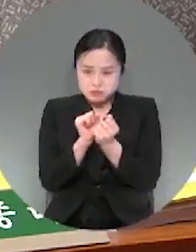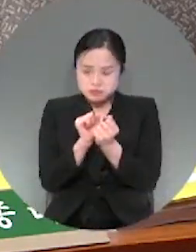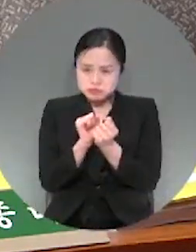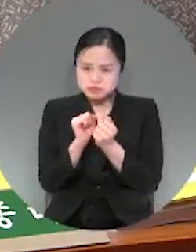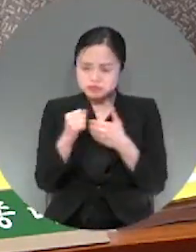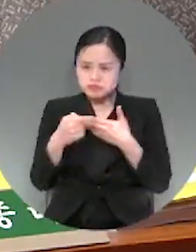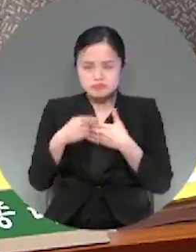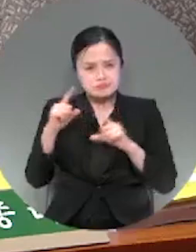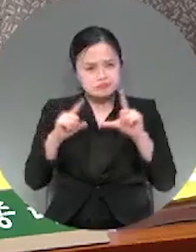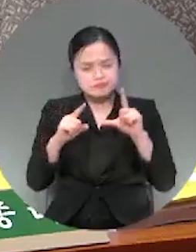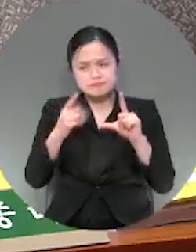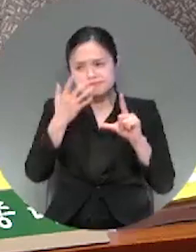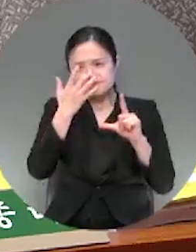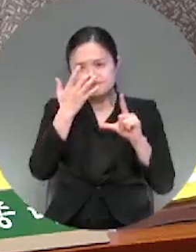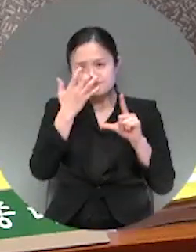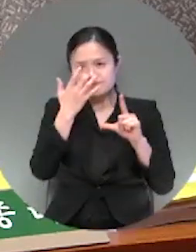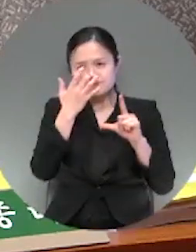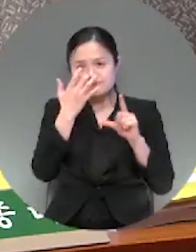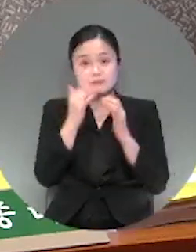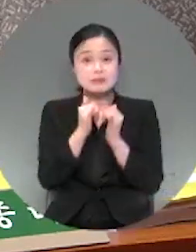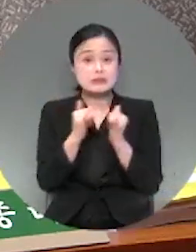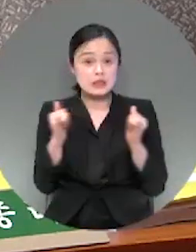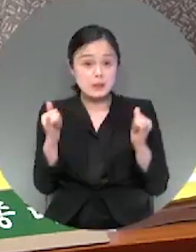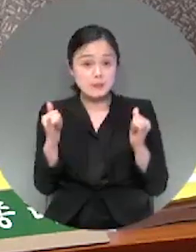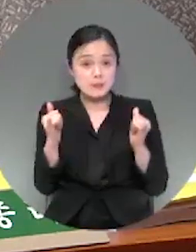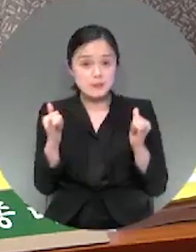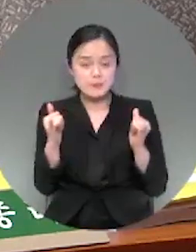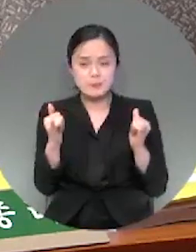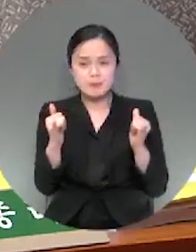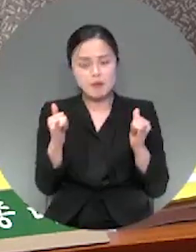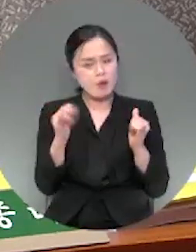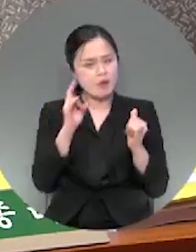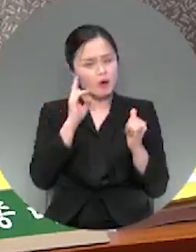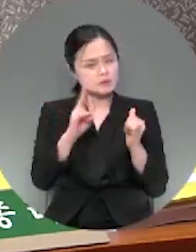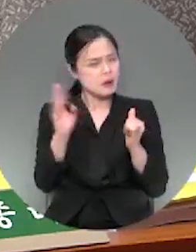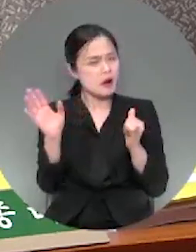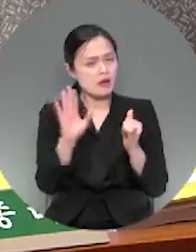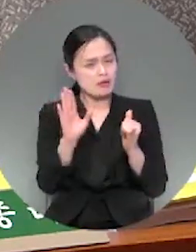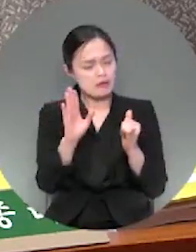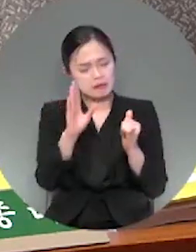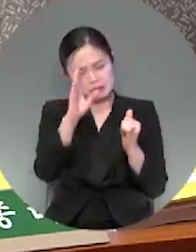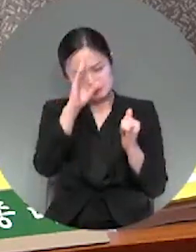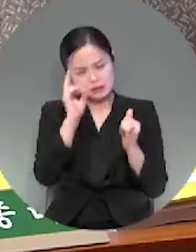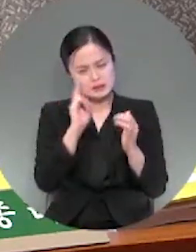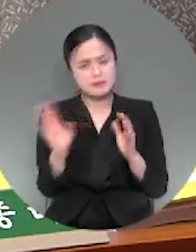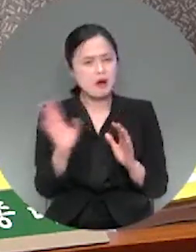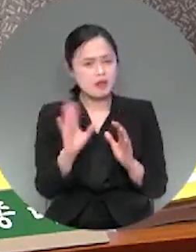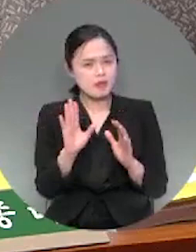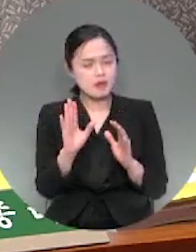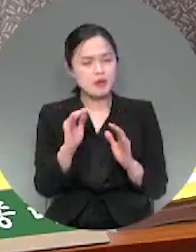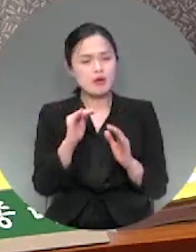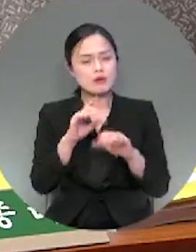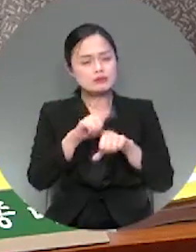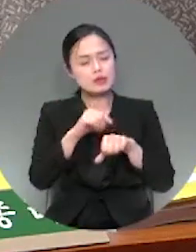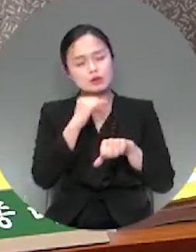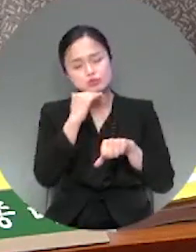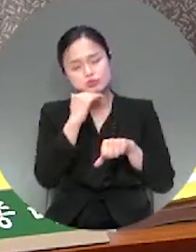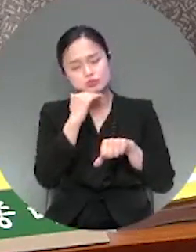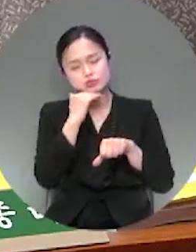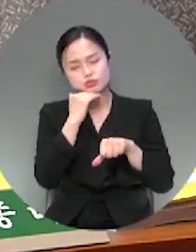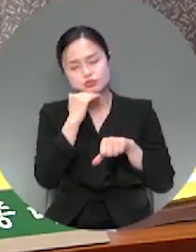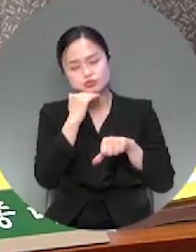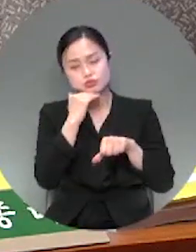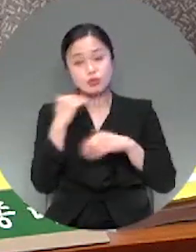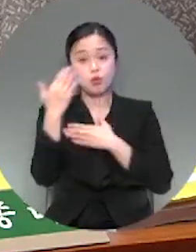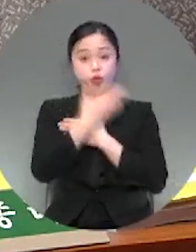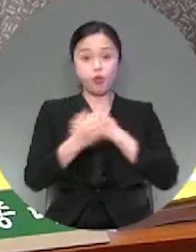말하자면 위중증으로 전화되지 않고 아마 회복이 되는 걸로 그렇게 판단되는 것 같고요. 또